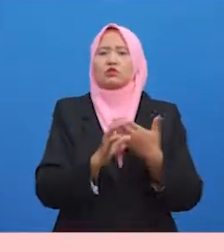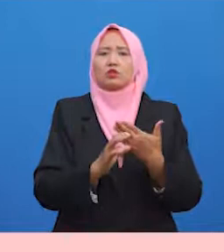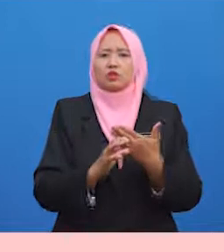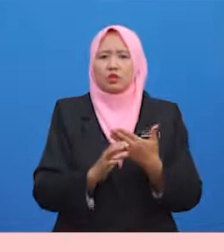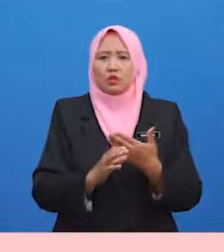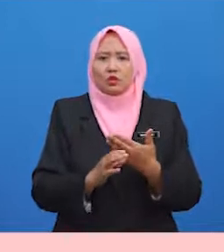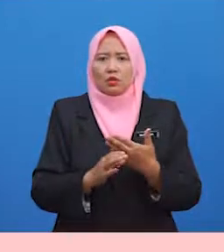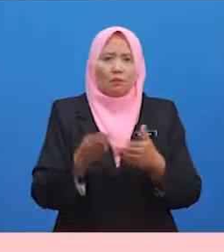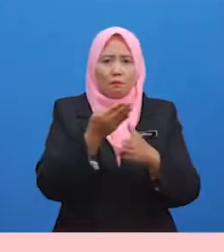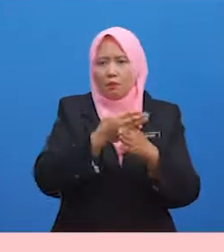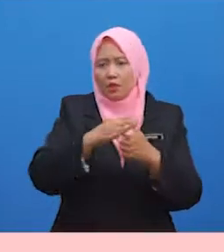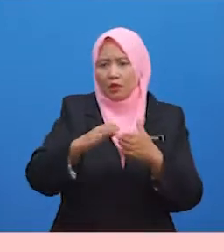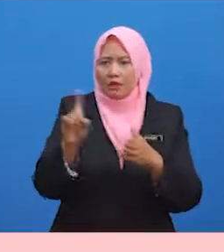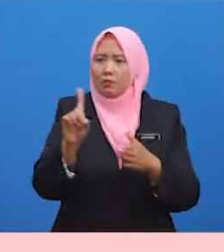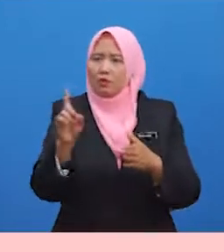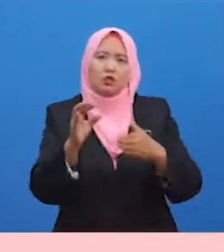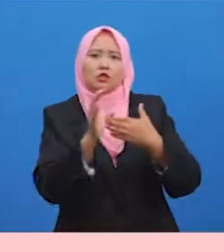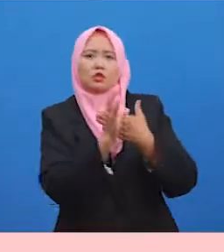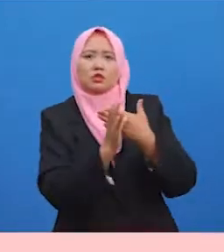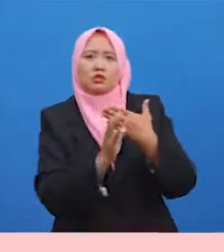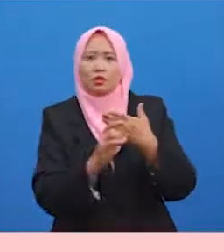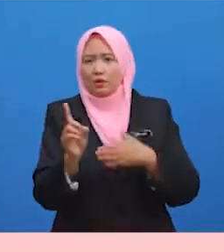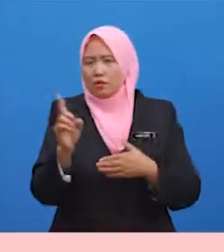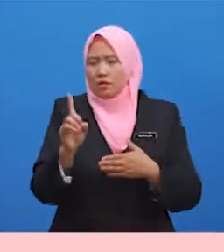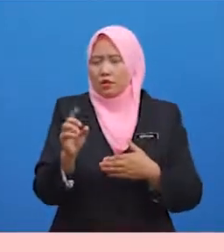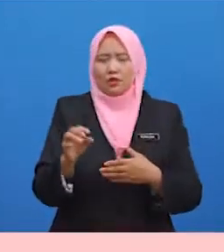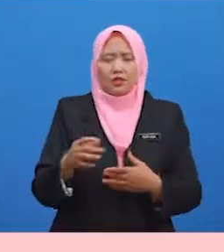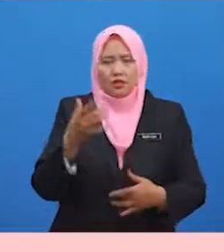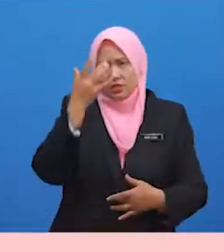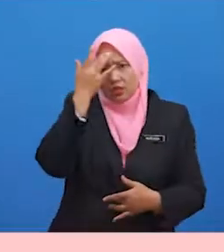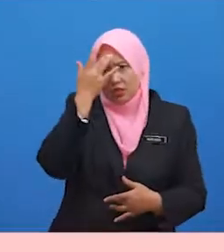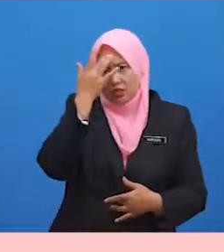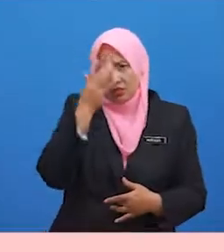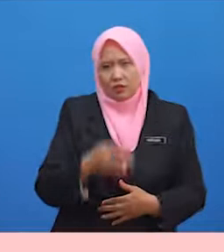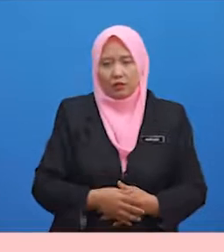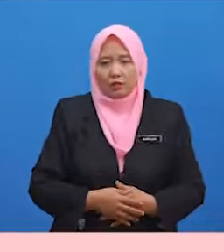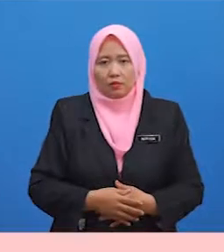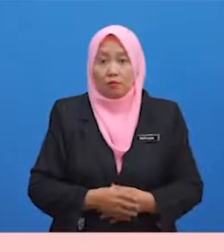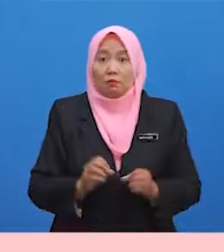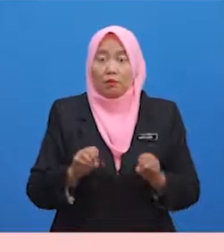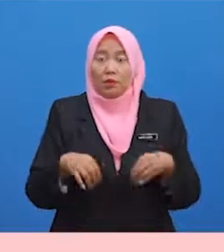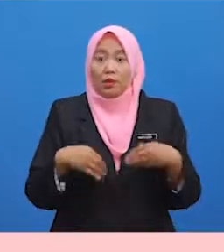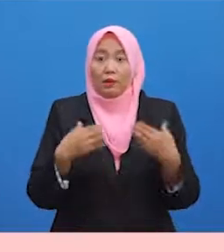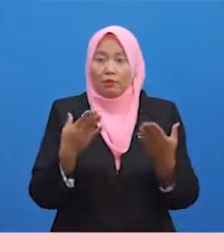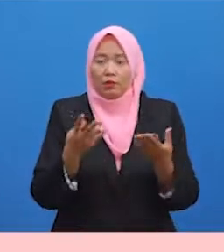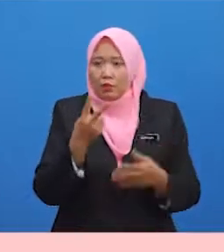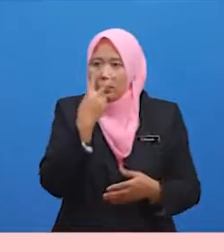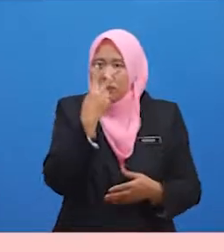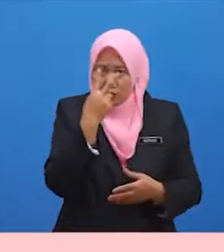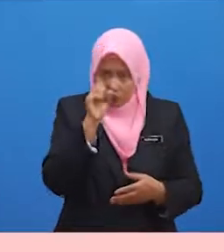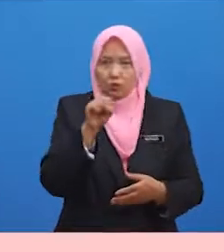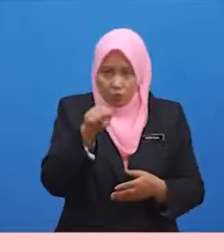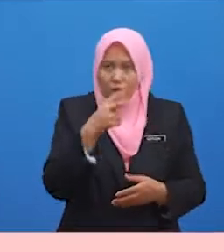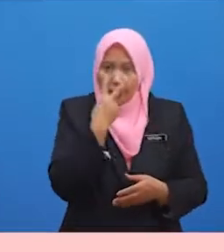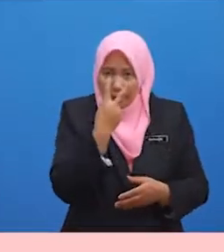bahagian kecederaan atau bahagian yang mengalami kesakitan atau bertanya tentang tahap penglihatan